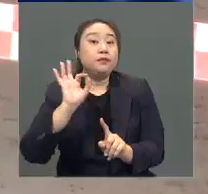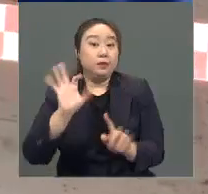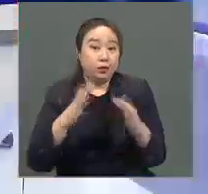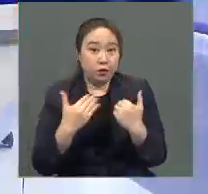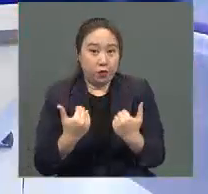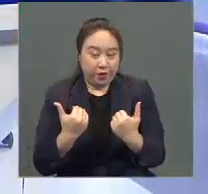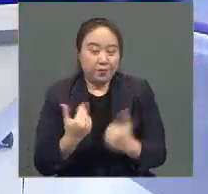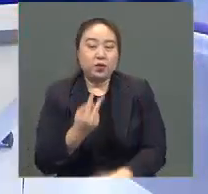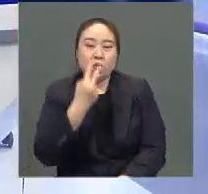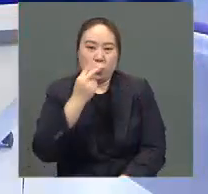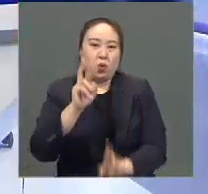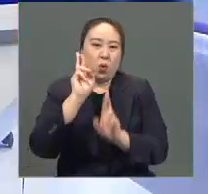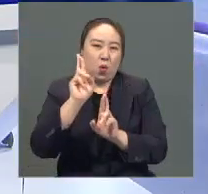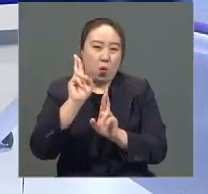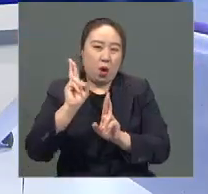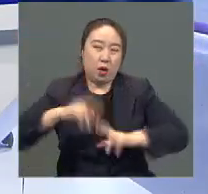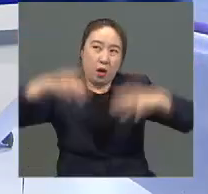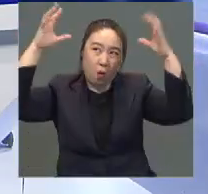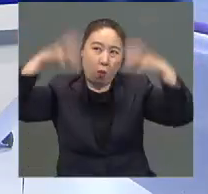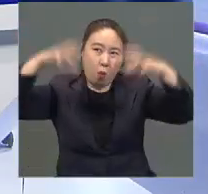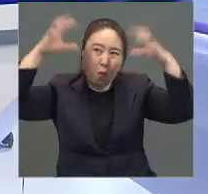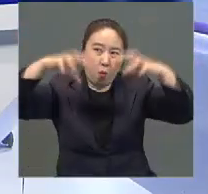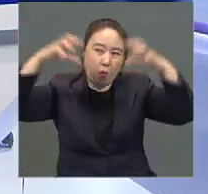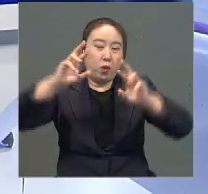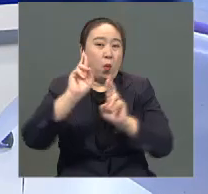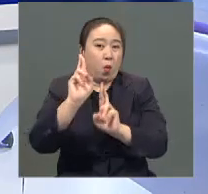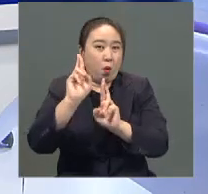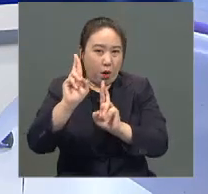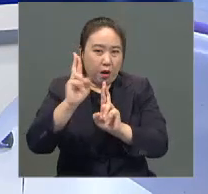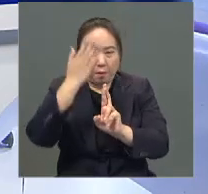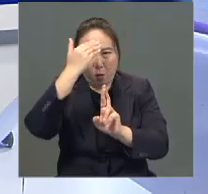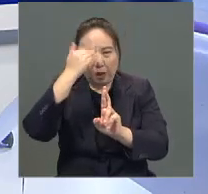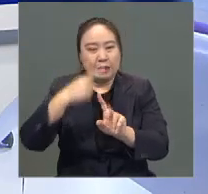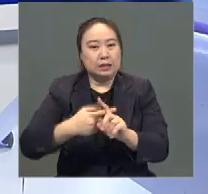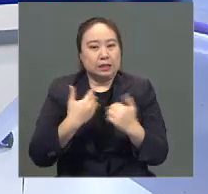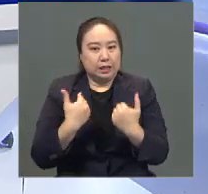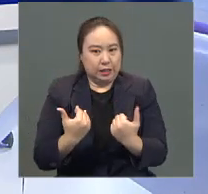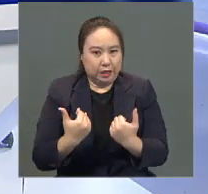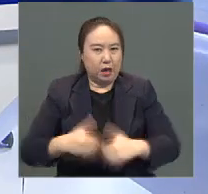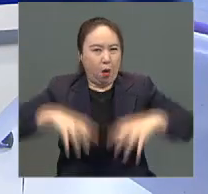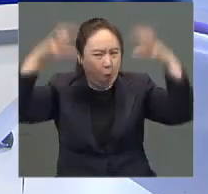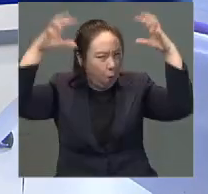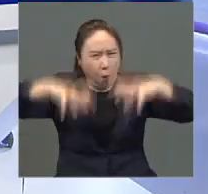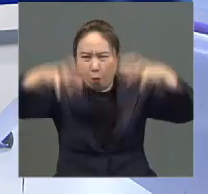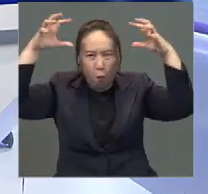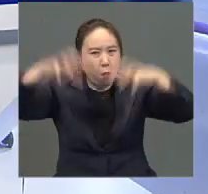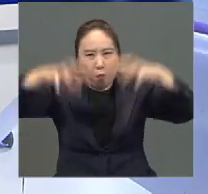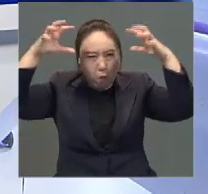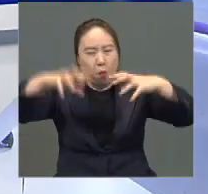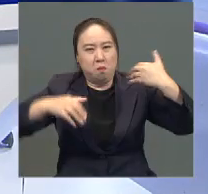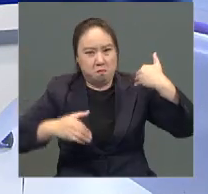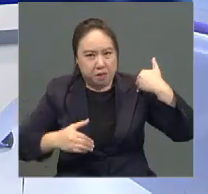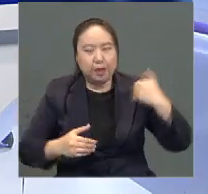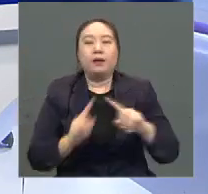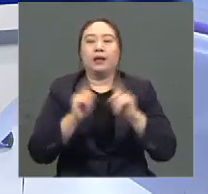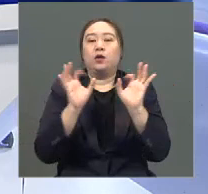นี้ยังคงต้องเฝ้าระวังเรื่องฝนฟ้าอากาศต่อเนื่องเพราะว่าจะเป็น1เดือนที่ฝนตกหนักอย่างต่อเนื่องแต่ว่าก็